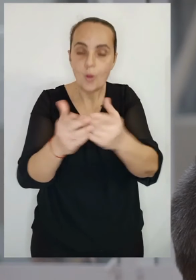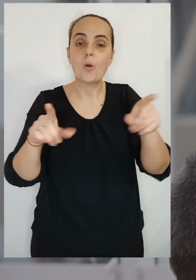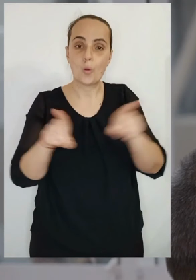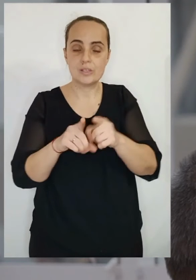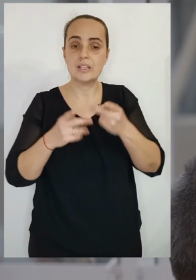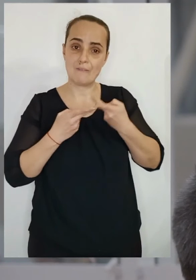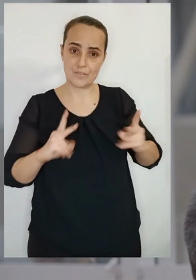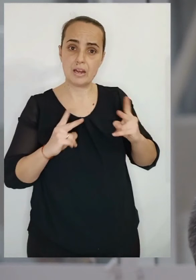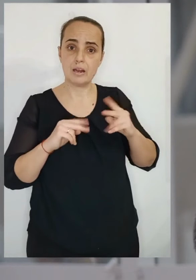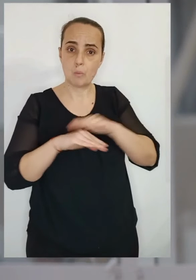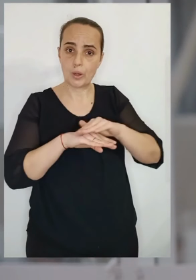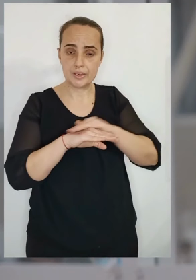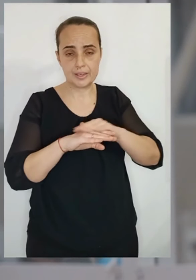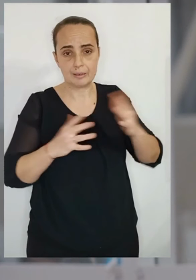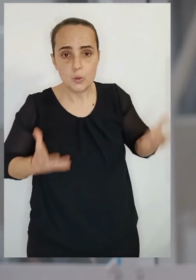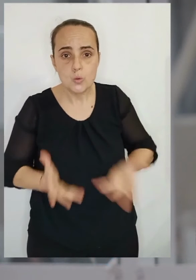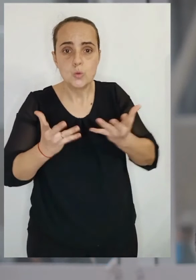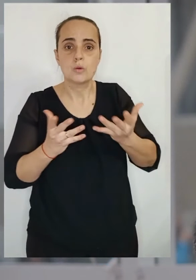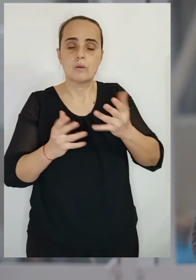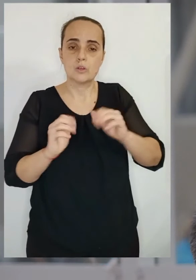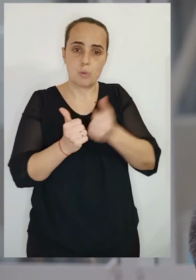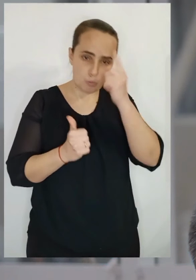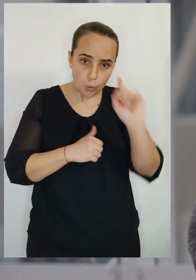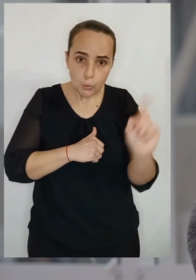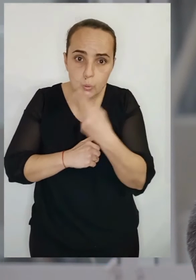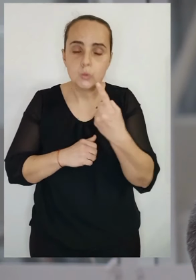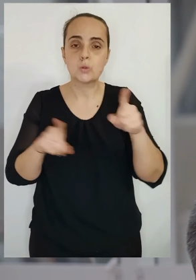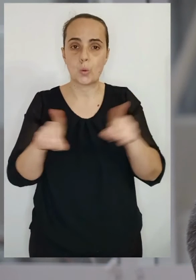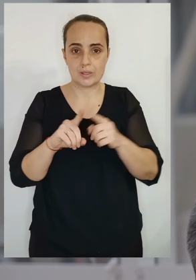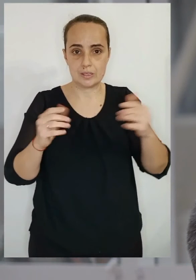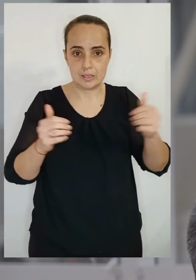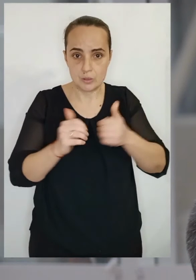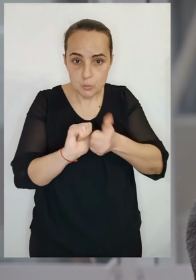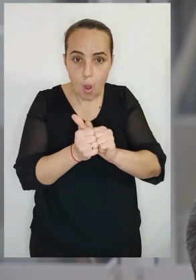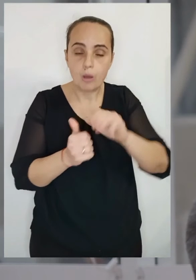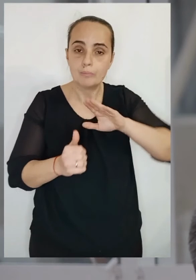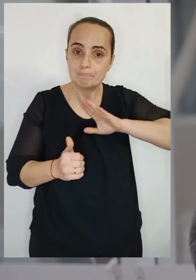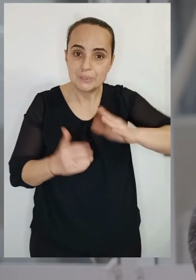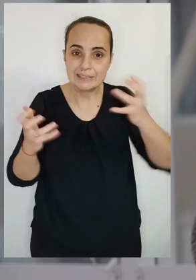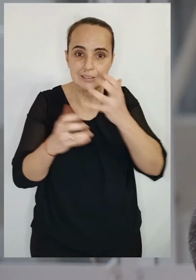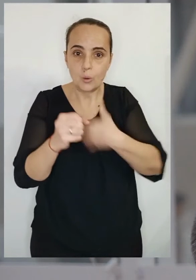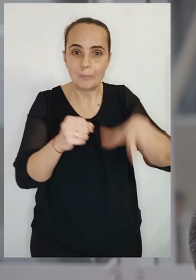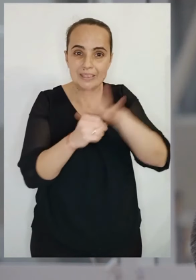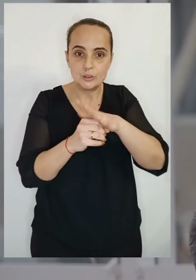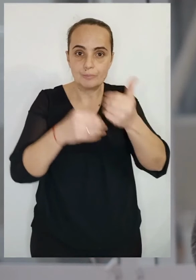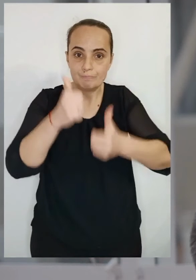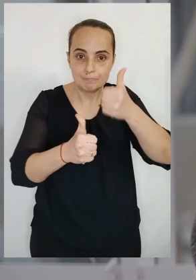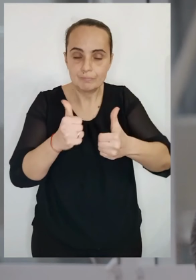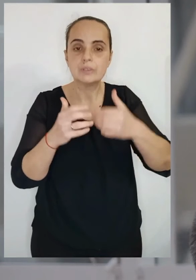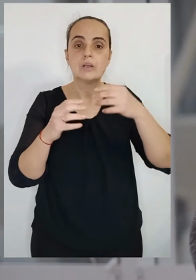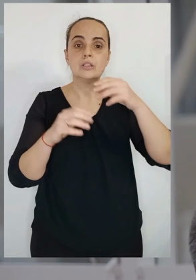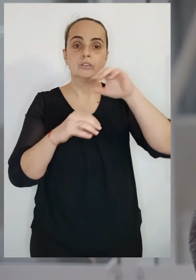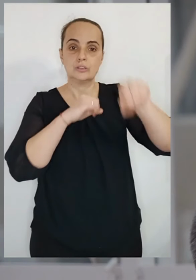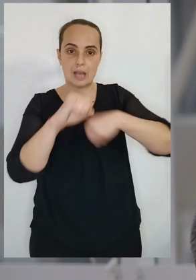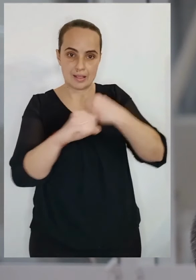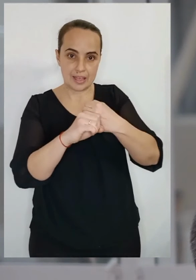la politique de la ville en faveur et du sport pour tous et du sport de compétition a fait que on a obtenu ce label Terre de Jeux